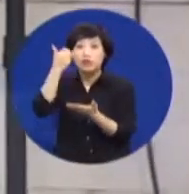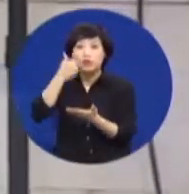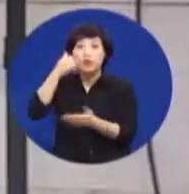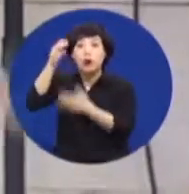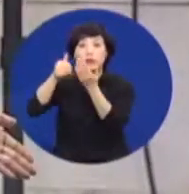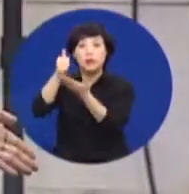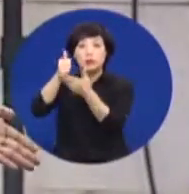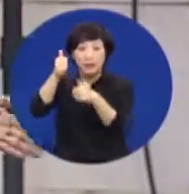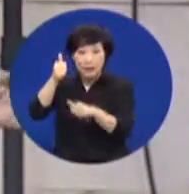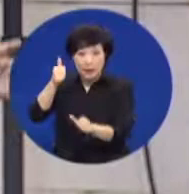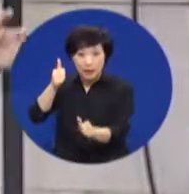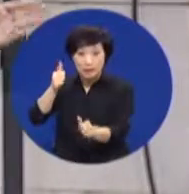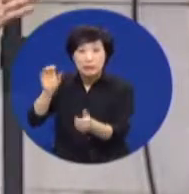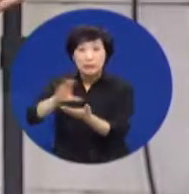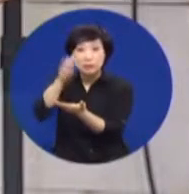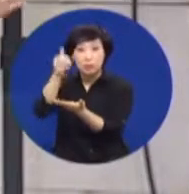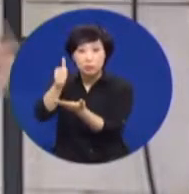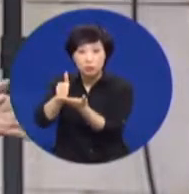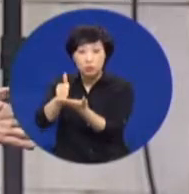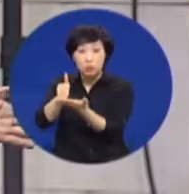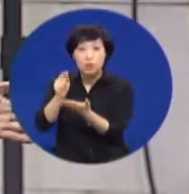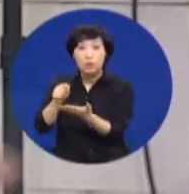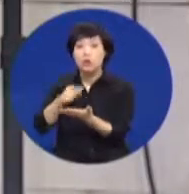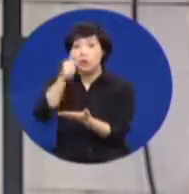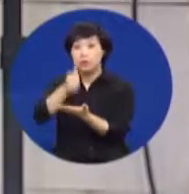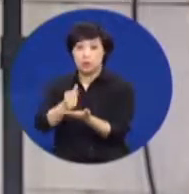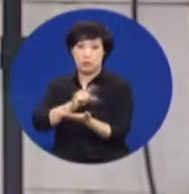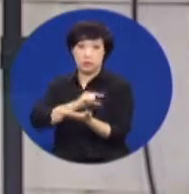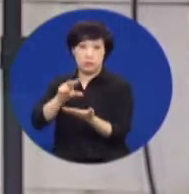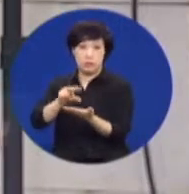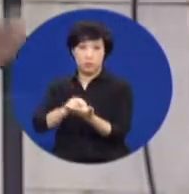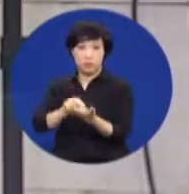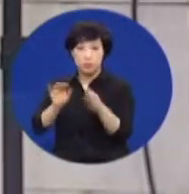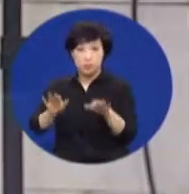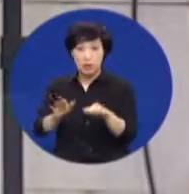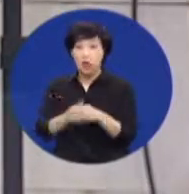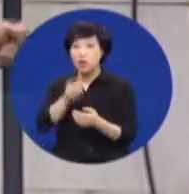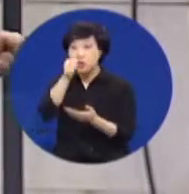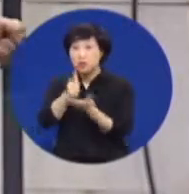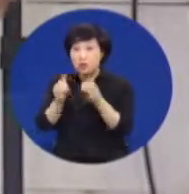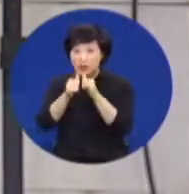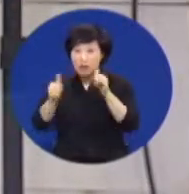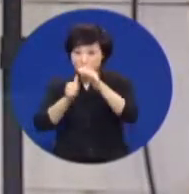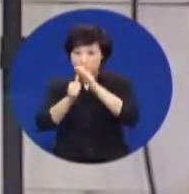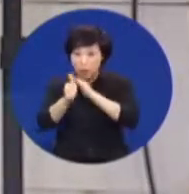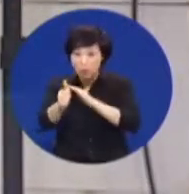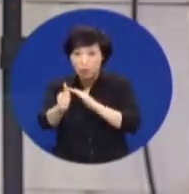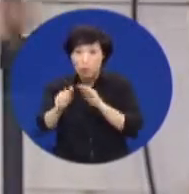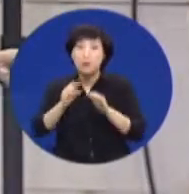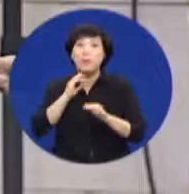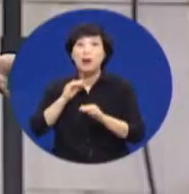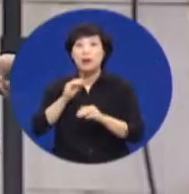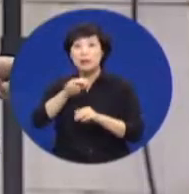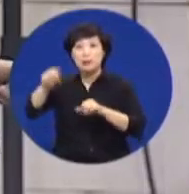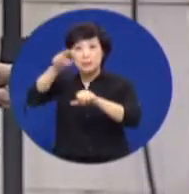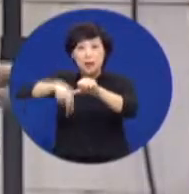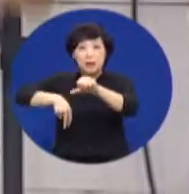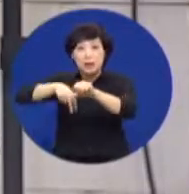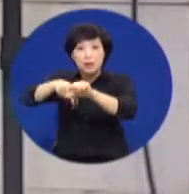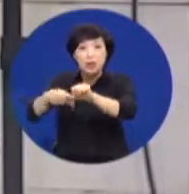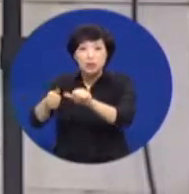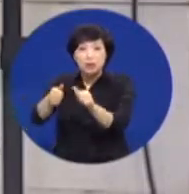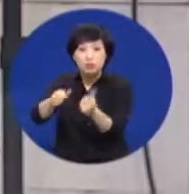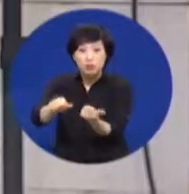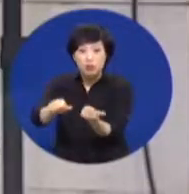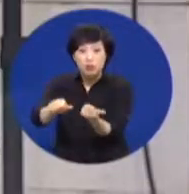하나님의 아들 그리스도라는 제목으로 죄인 중에 죄인 죄수만 죽는,